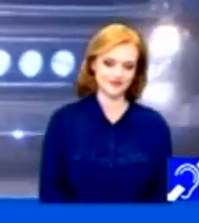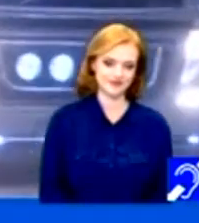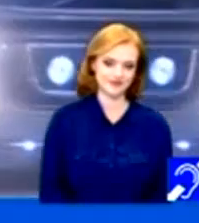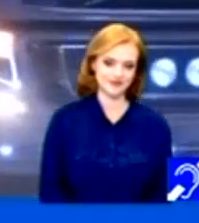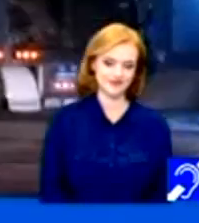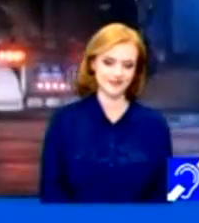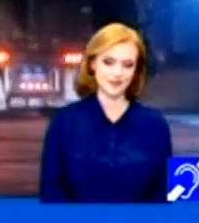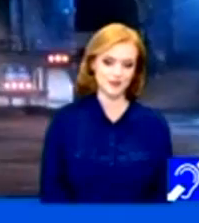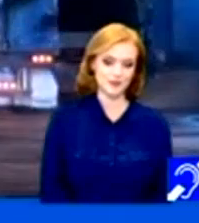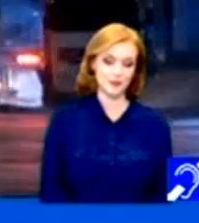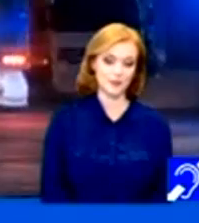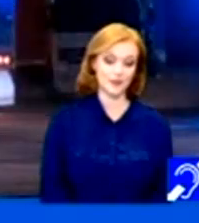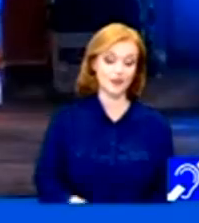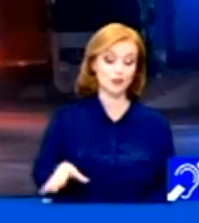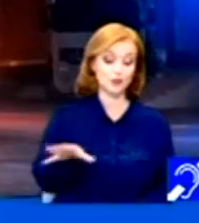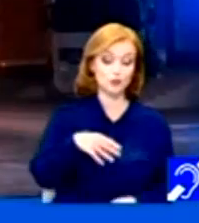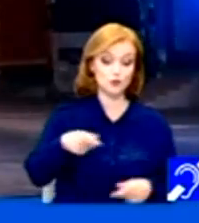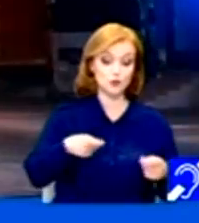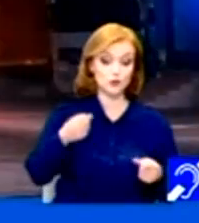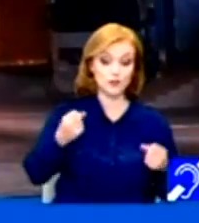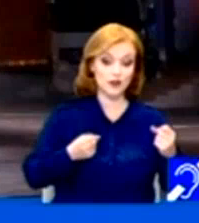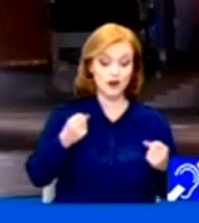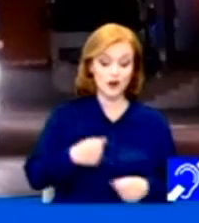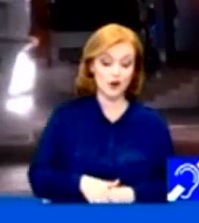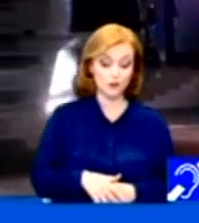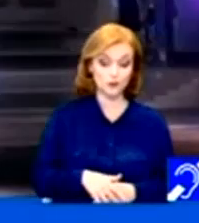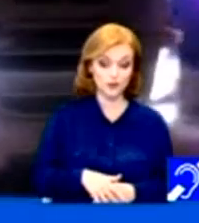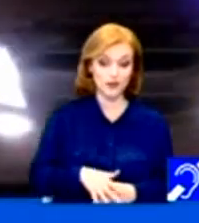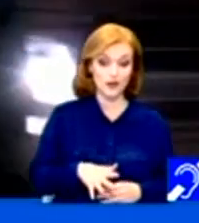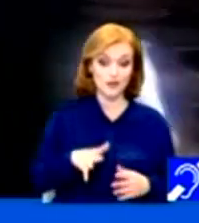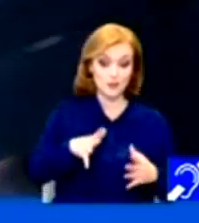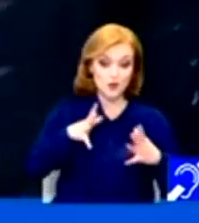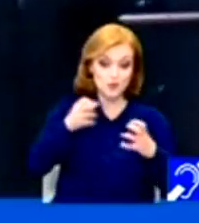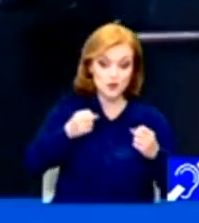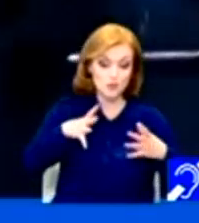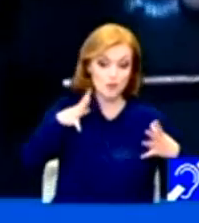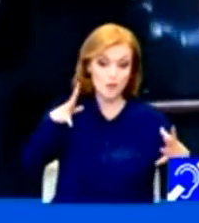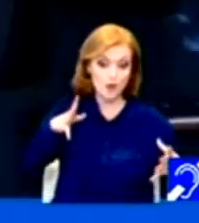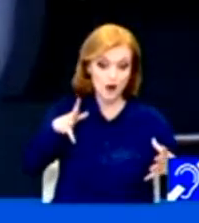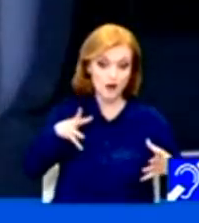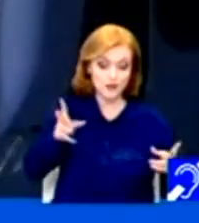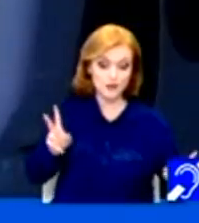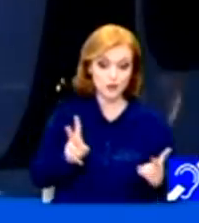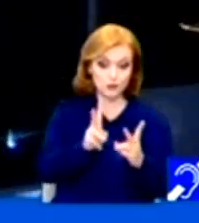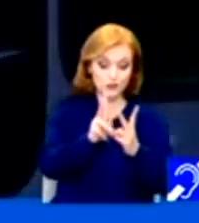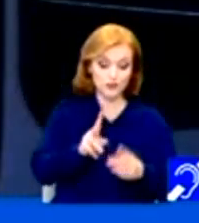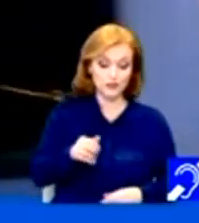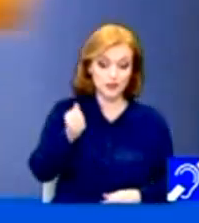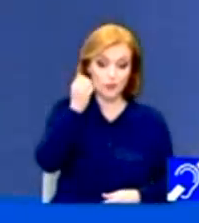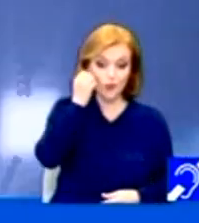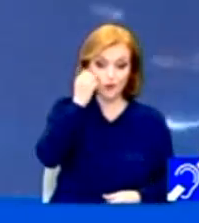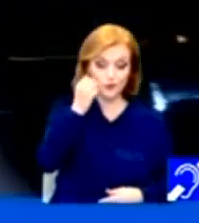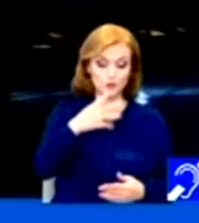Adrenalină și cai putere. Șoferi de camioane din mai multe țări și-au dat întâlnire la Moscova pentru a-și arăta aptitudinile, dar și pentru a-și